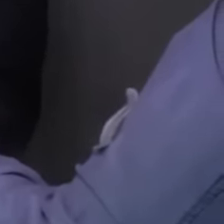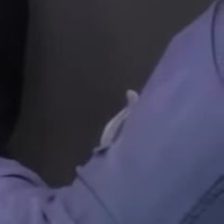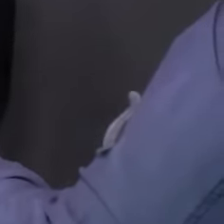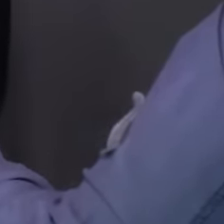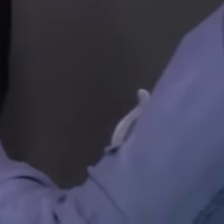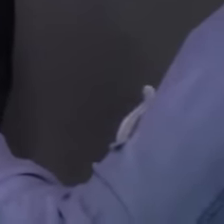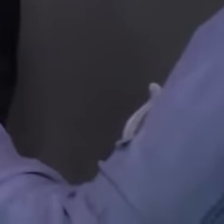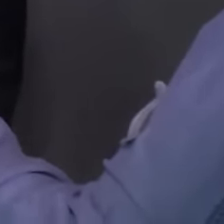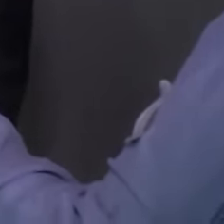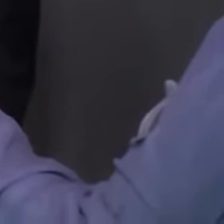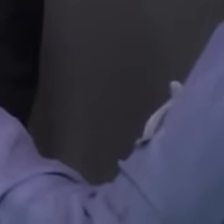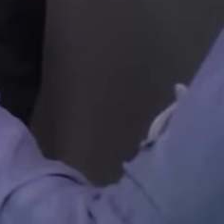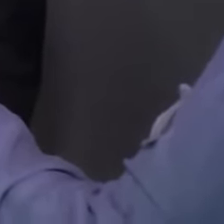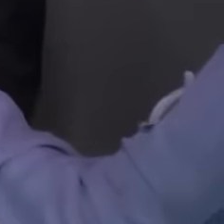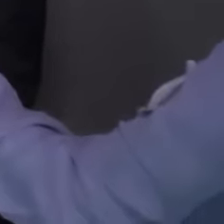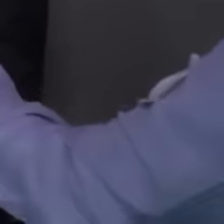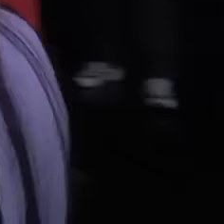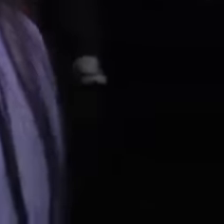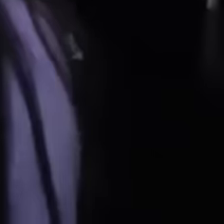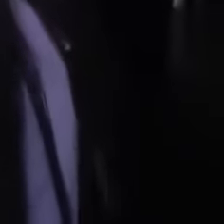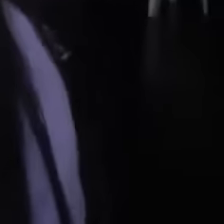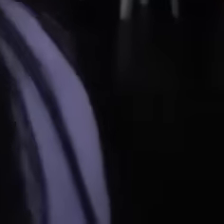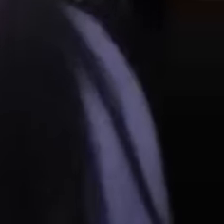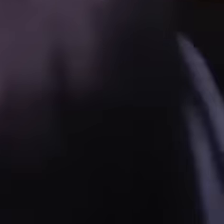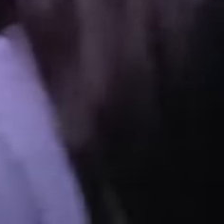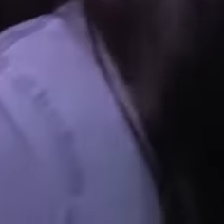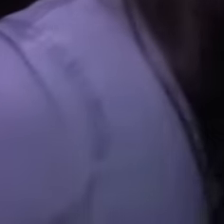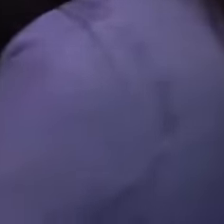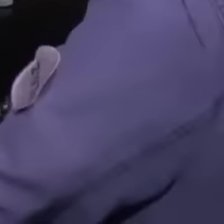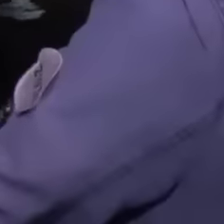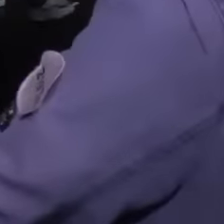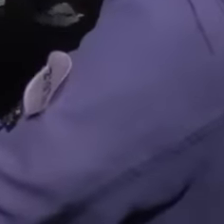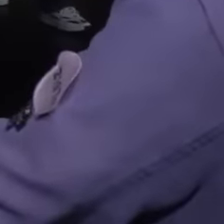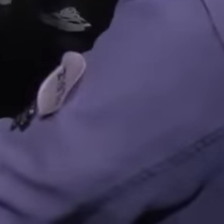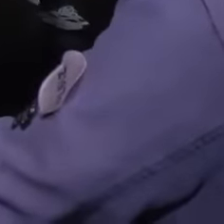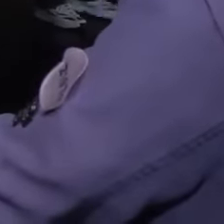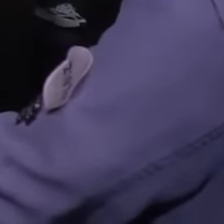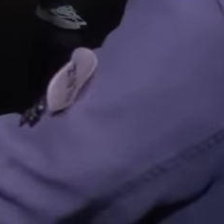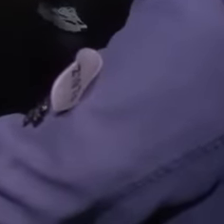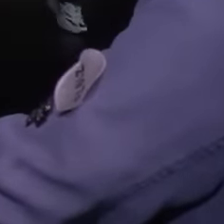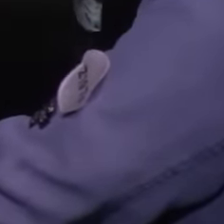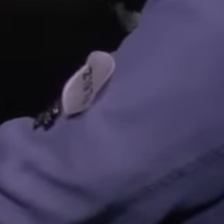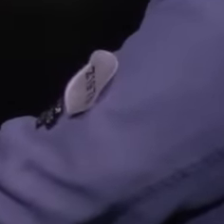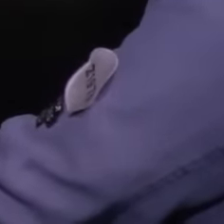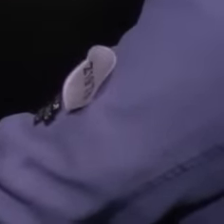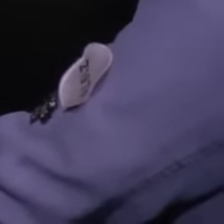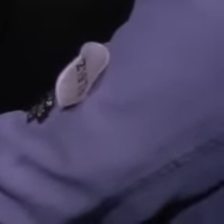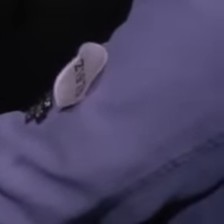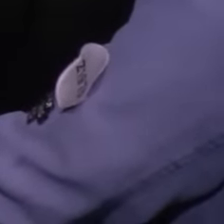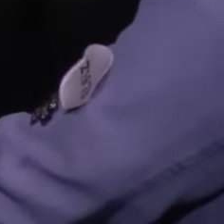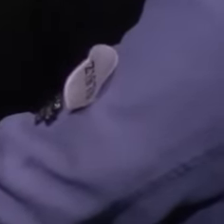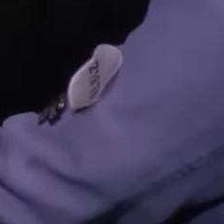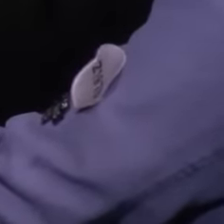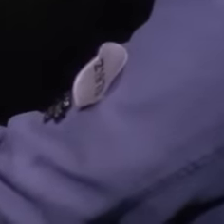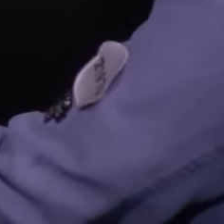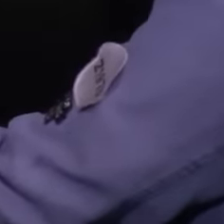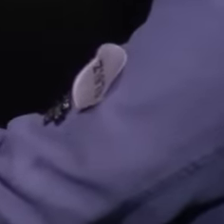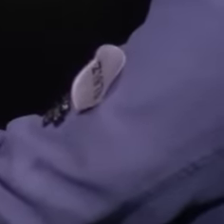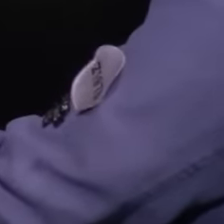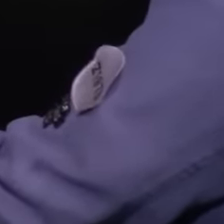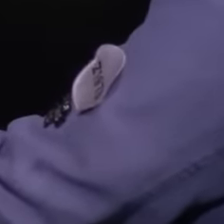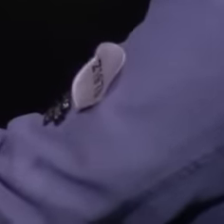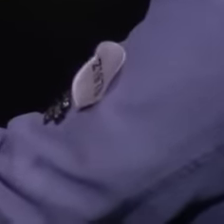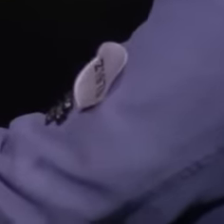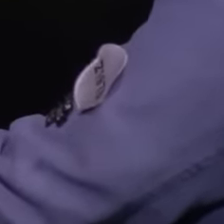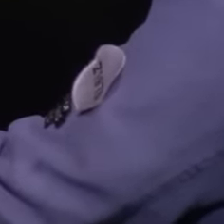Namin? Bakit marami ba kayong pipirma? Tatlo po kasi kami. Isang 47 million, dalawang 27 million po. Isa sa kanya at isa po doon sa